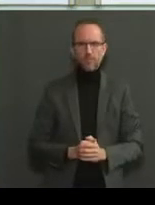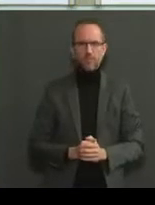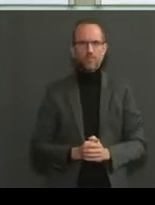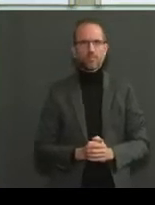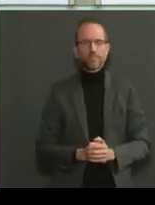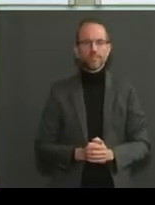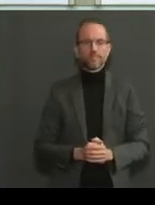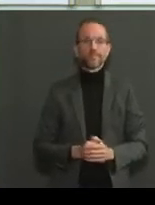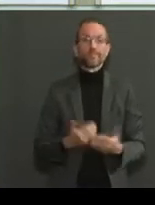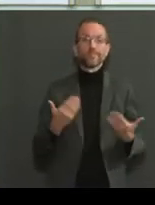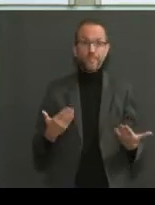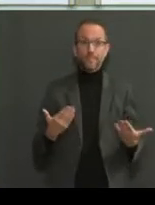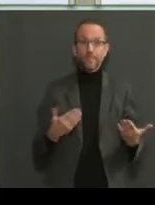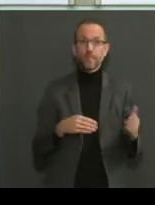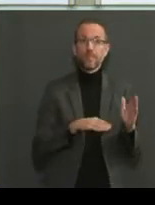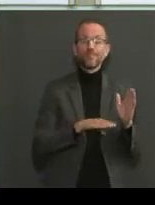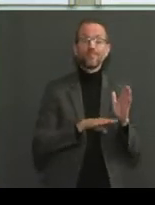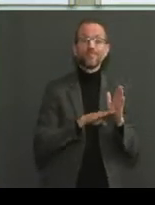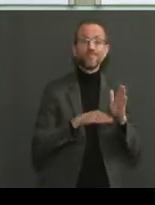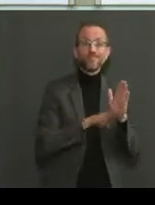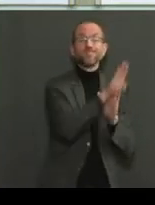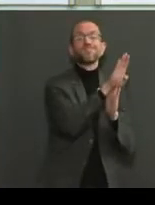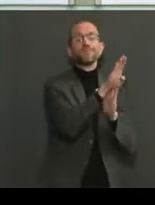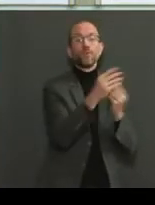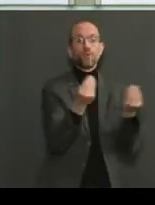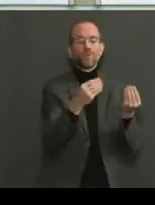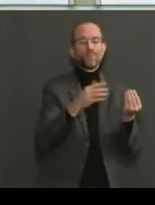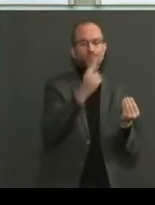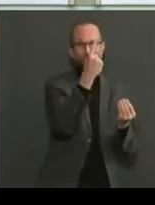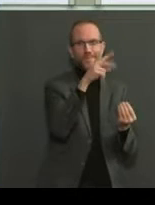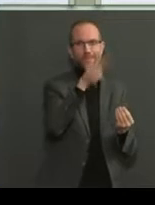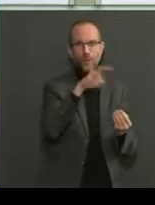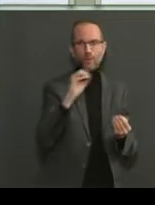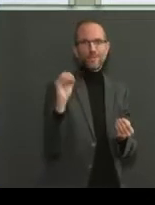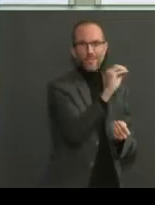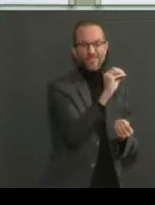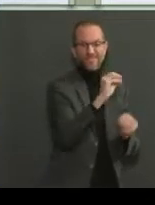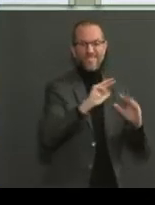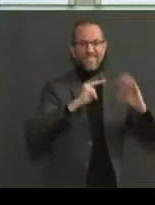L'augmentation est la plus prononcée en Flandre occidentale, avec 18%.